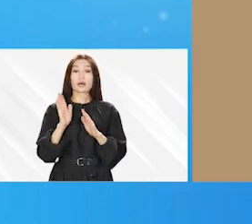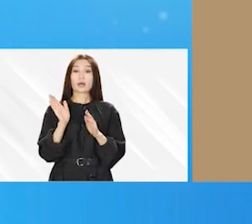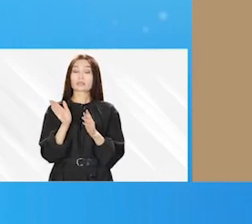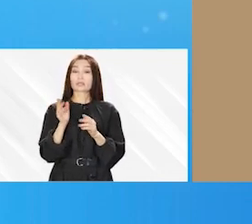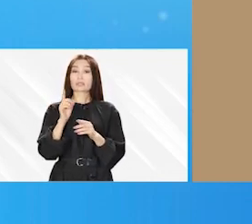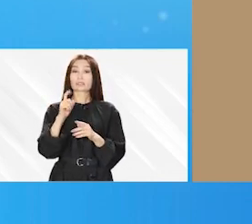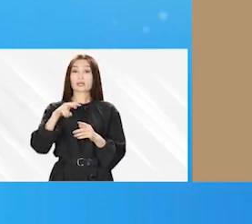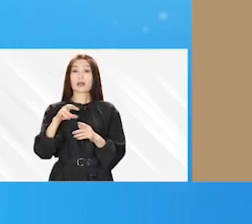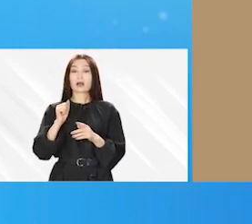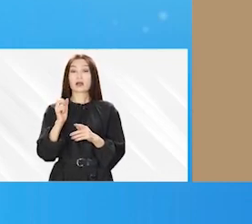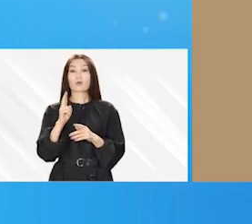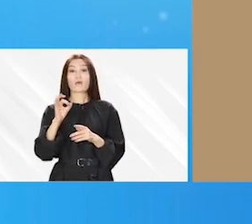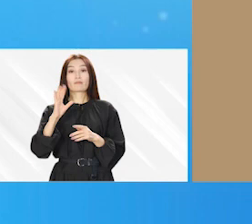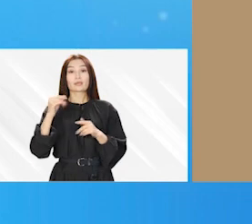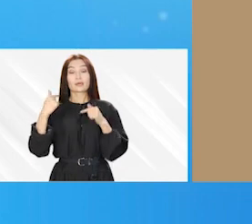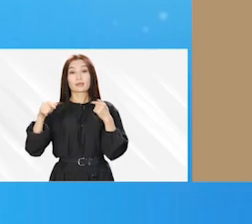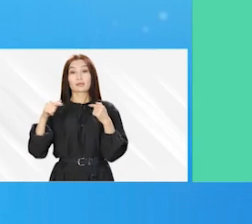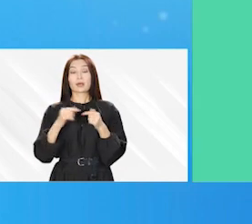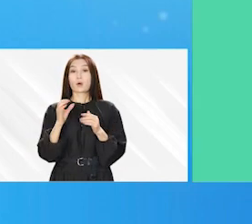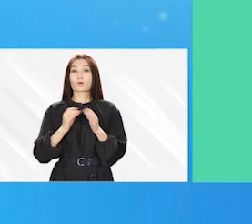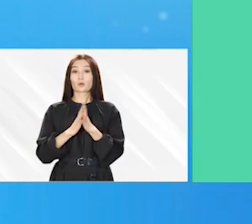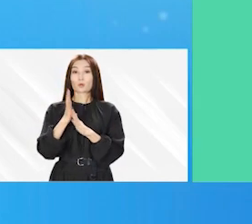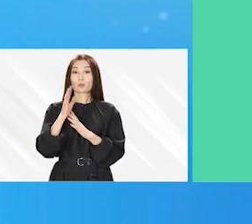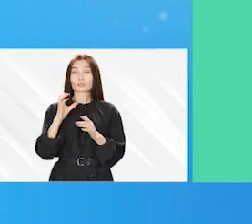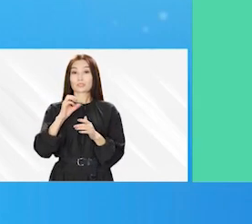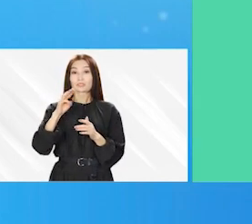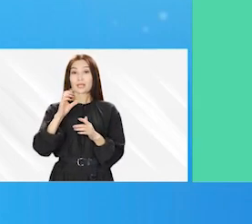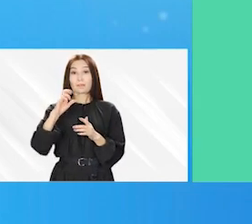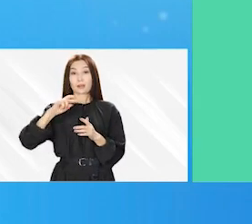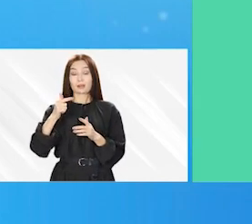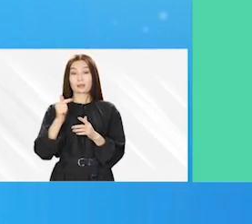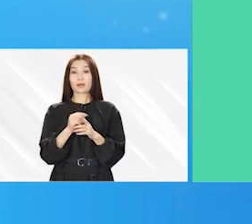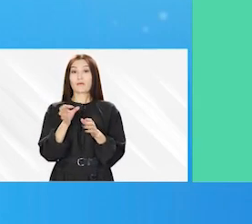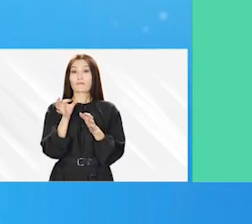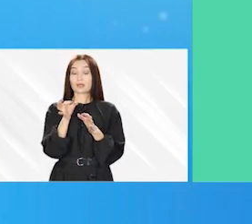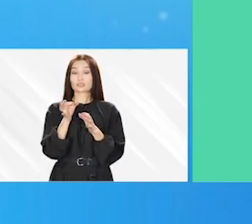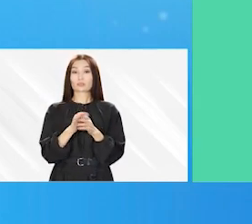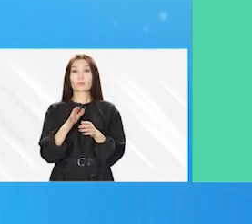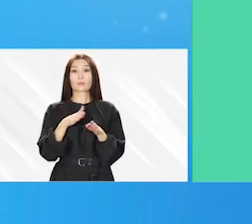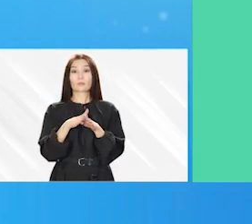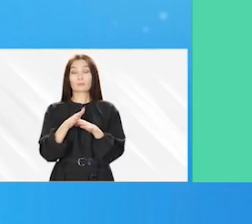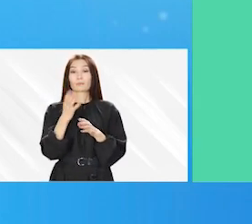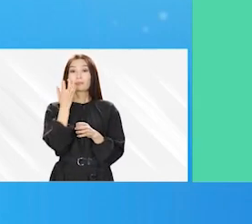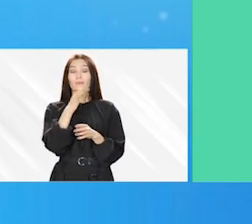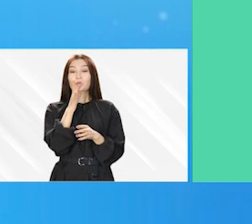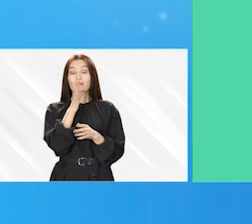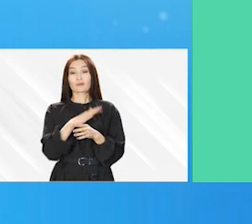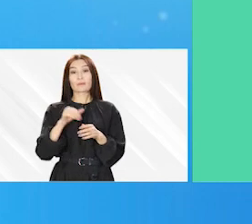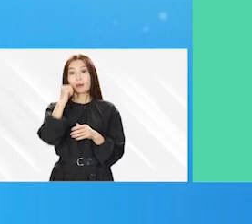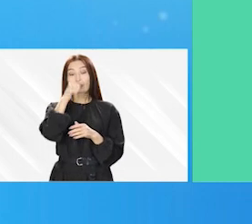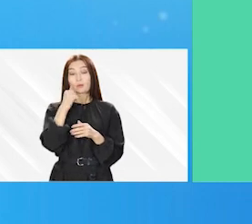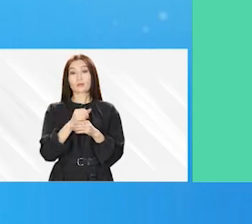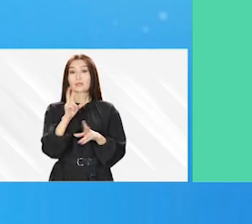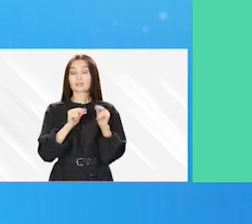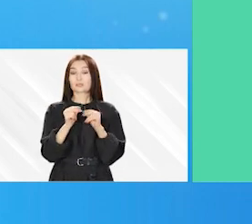злаковых растений рост стебля в толщину осуществляется теплое время года за